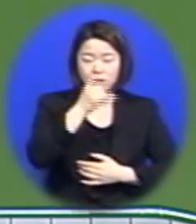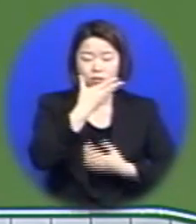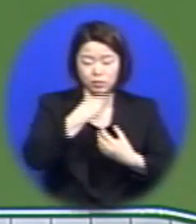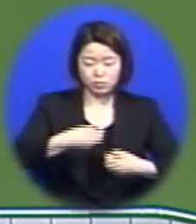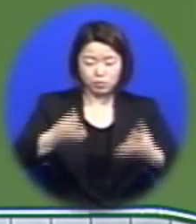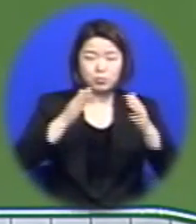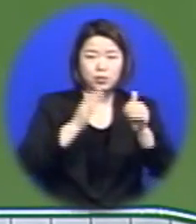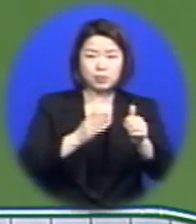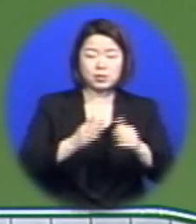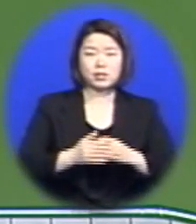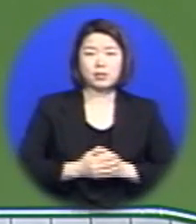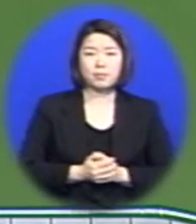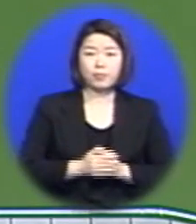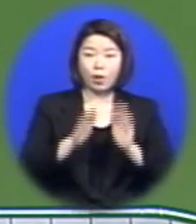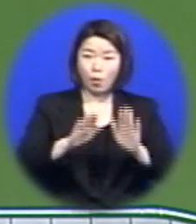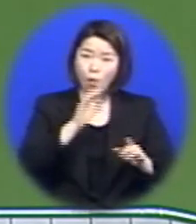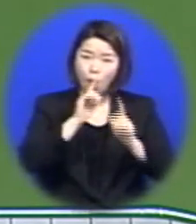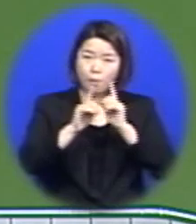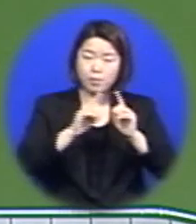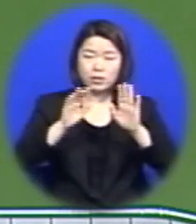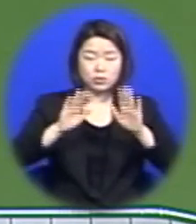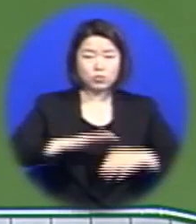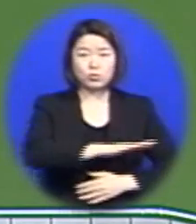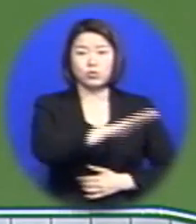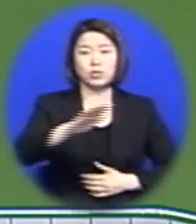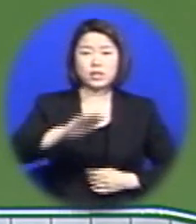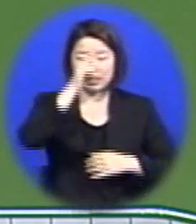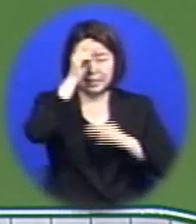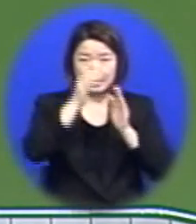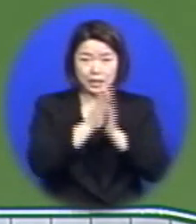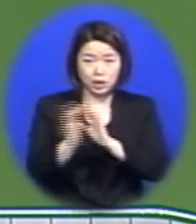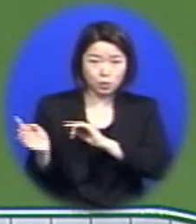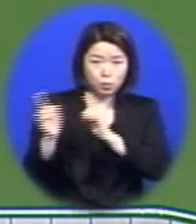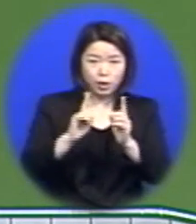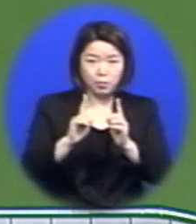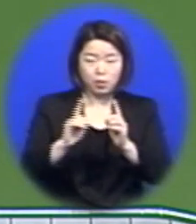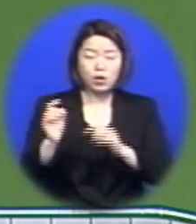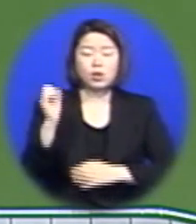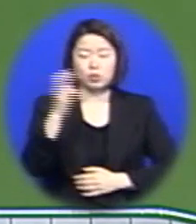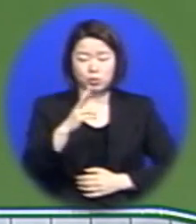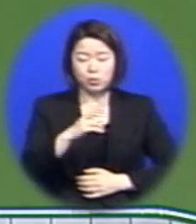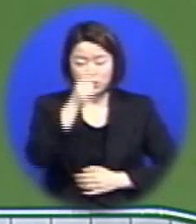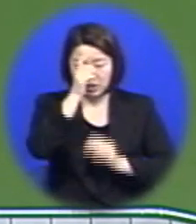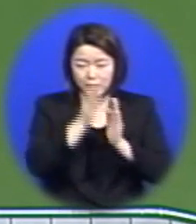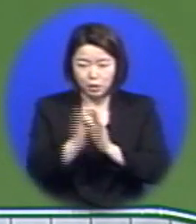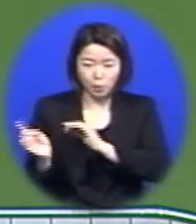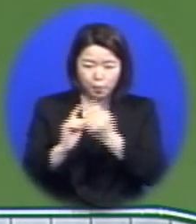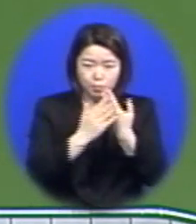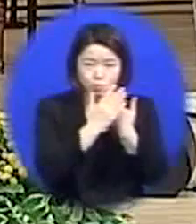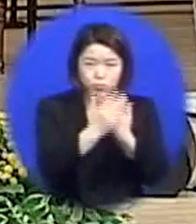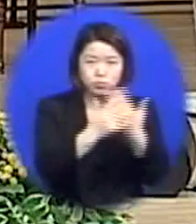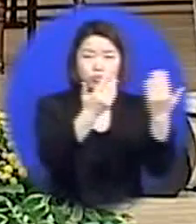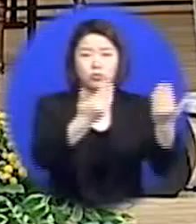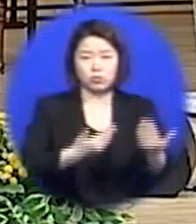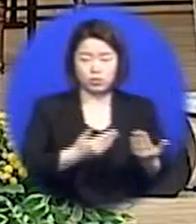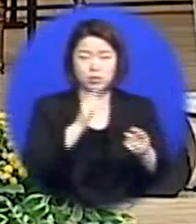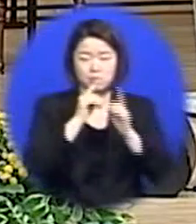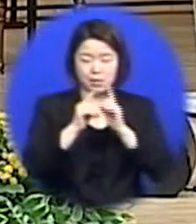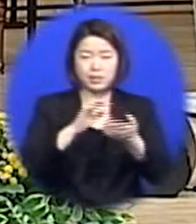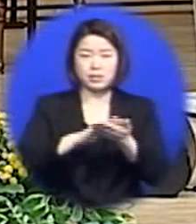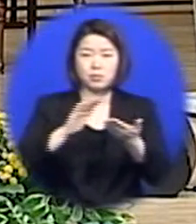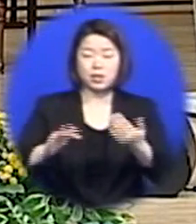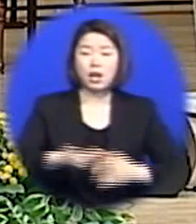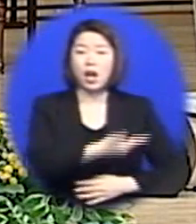오늘 말씀은 하나님이 우리에게 기도의 회복과 기도의 부흥을 주시려고 하시는 말씀입니다 여러분에게